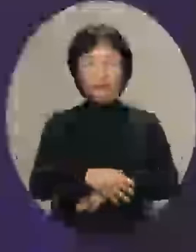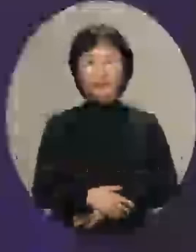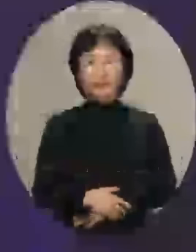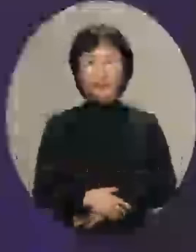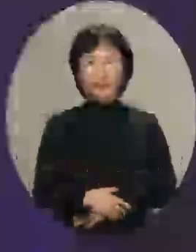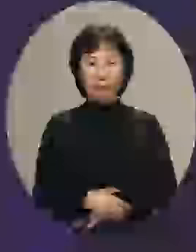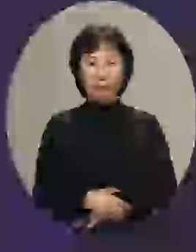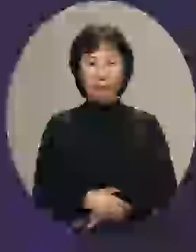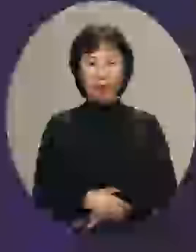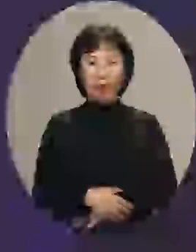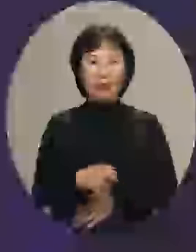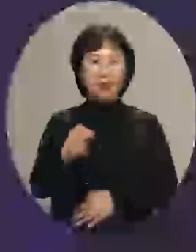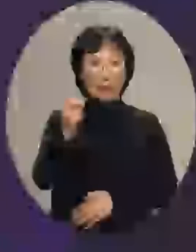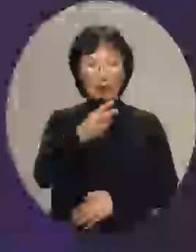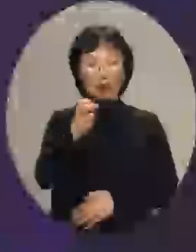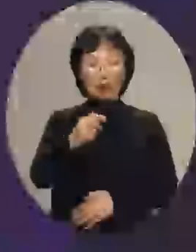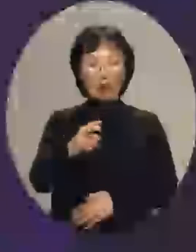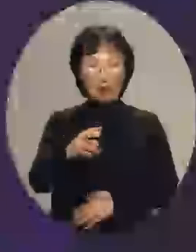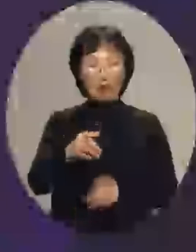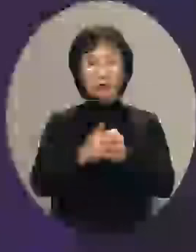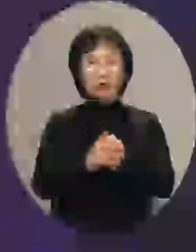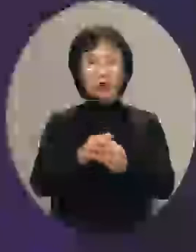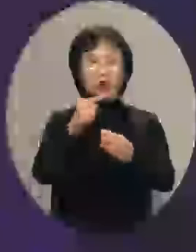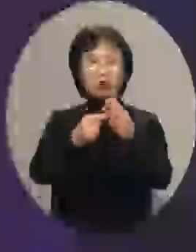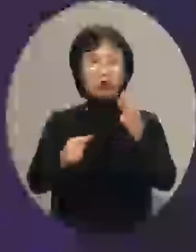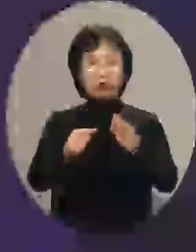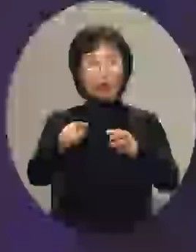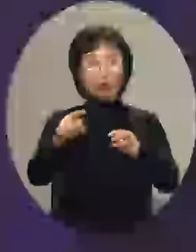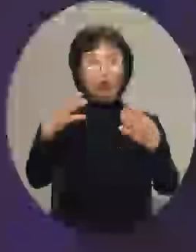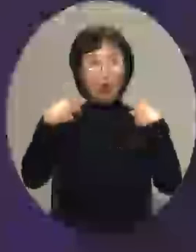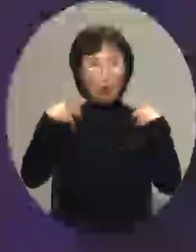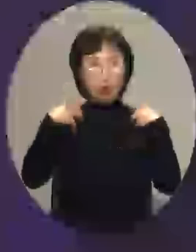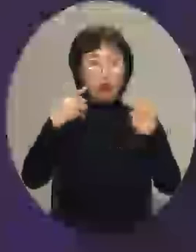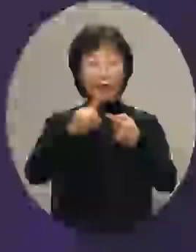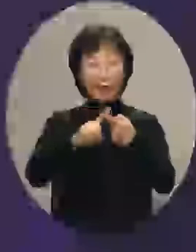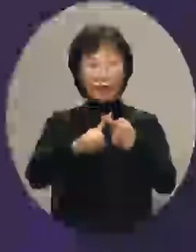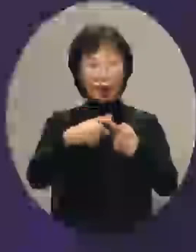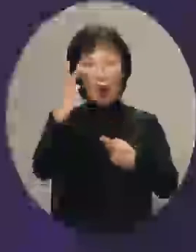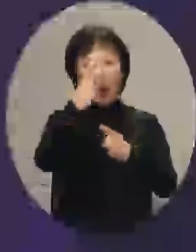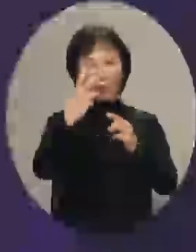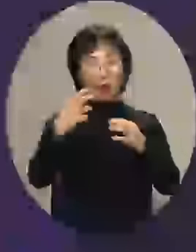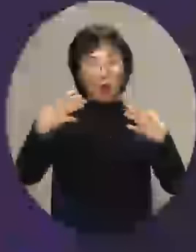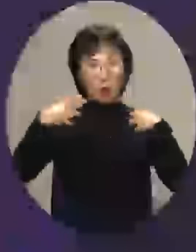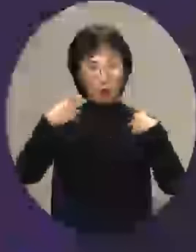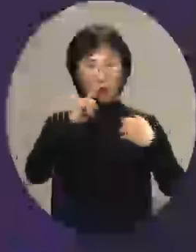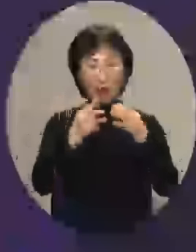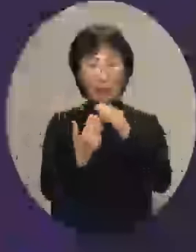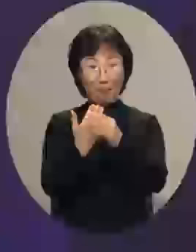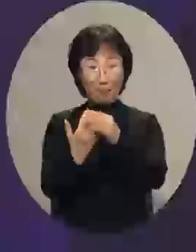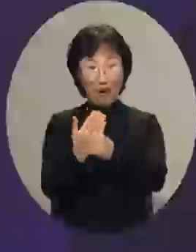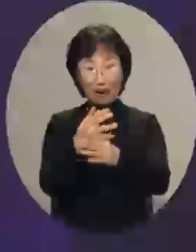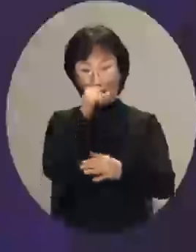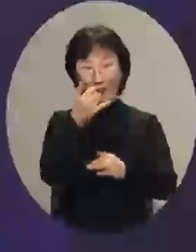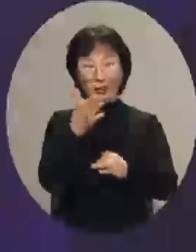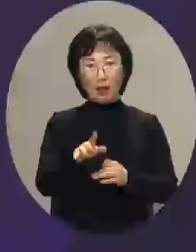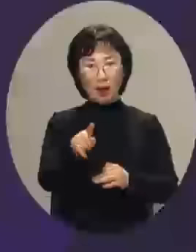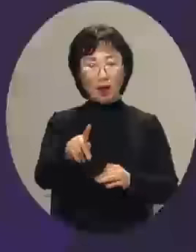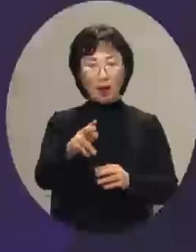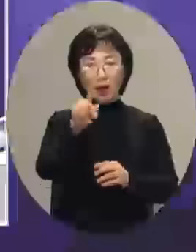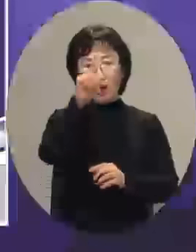자꾸 윤석열 정부를 검찰공화국이고, 검찰 정부라고 이렇게 하는데, 이번에 보니까요.